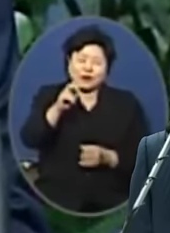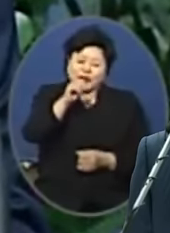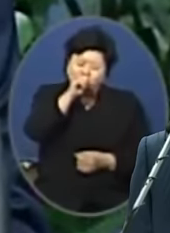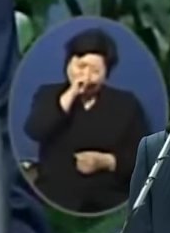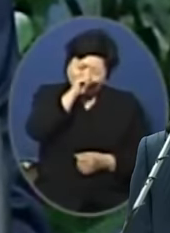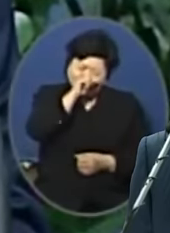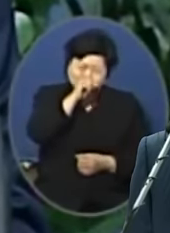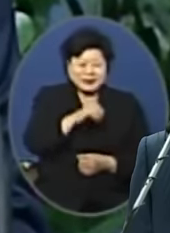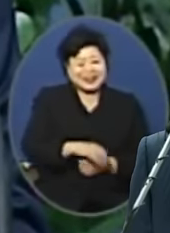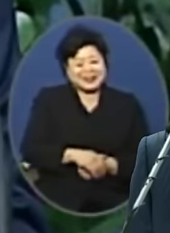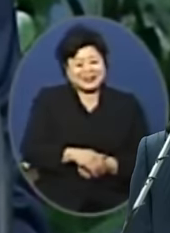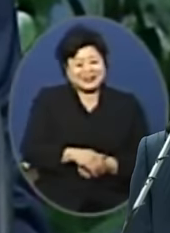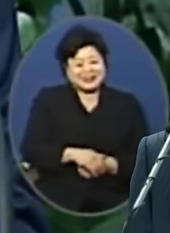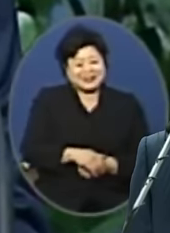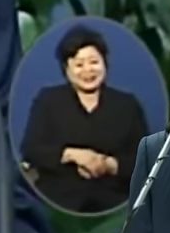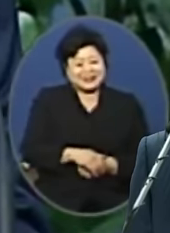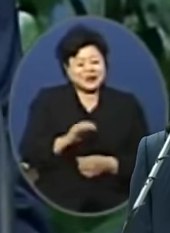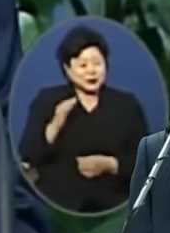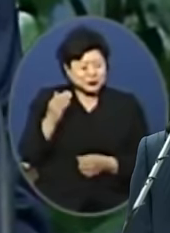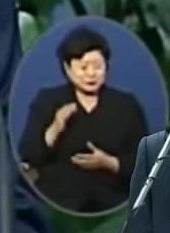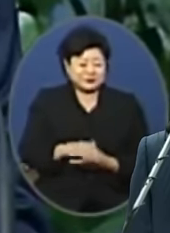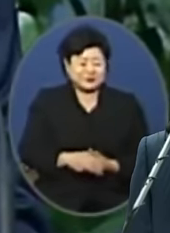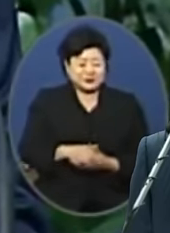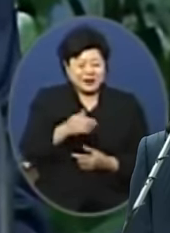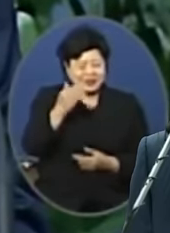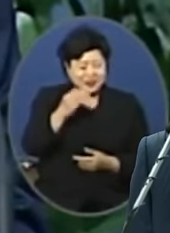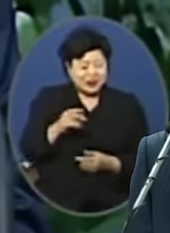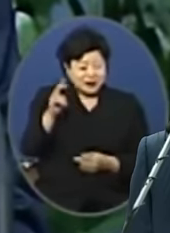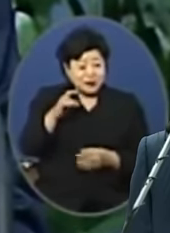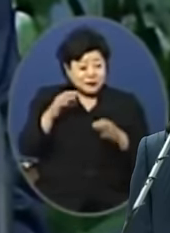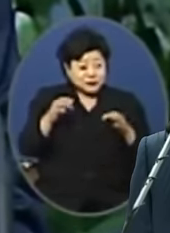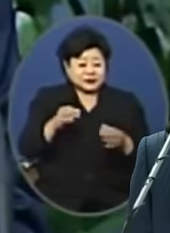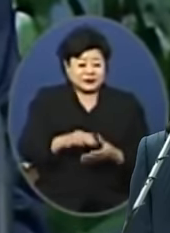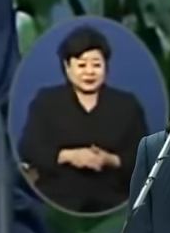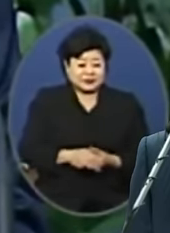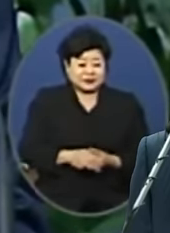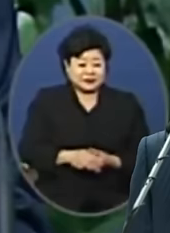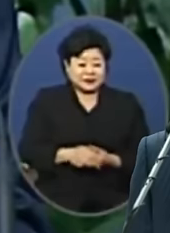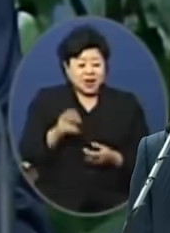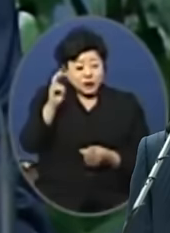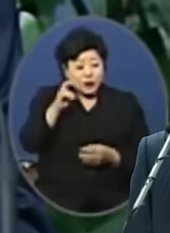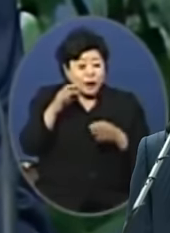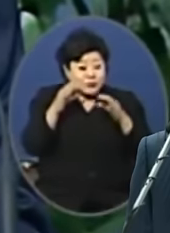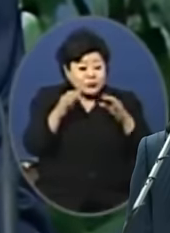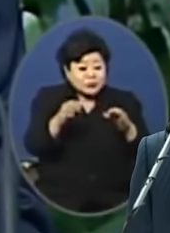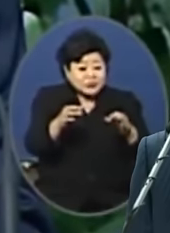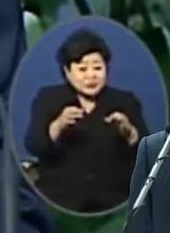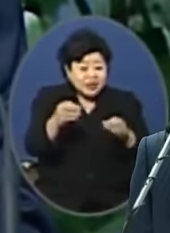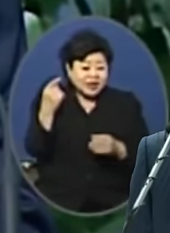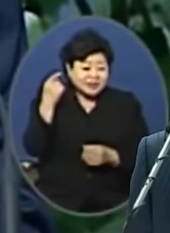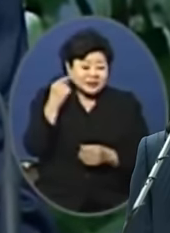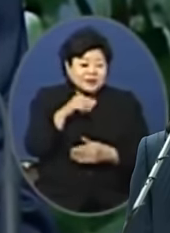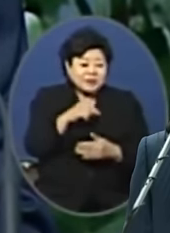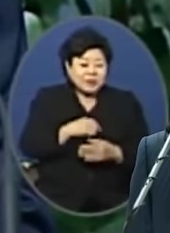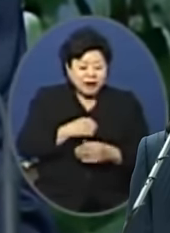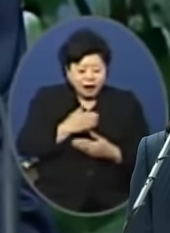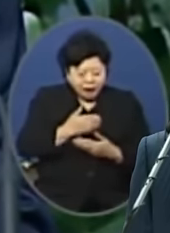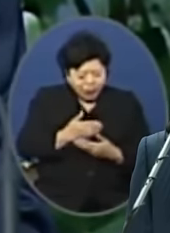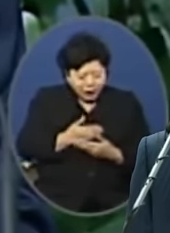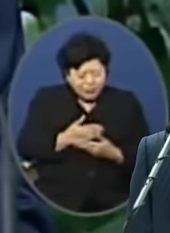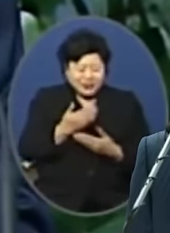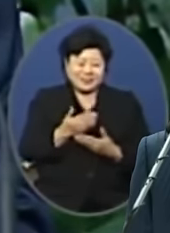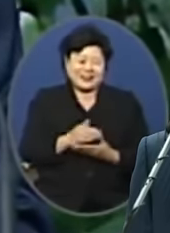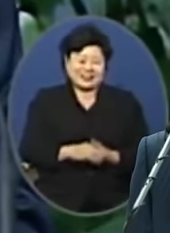괜찮다. 요사이 옛날 부르던 향수 어린 노래를 들으면 마음이 감동될 때가 많이